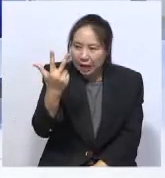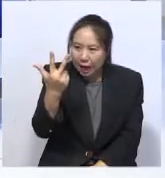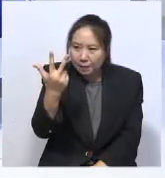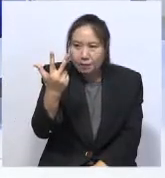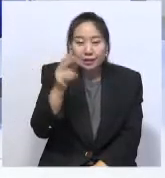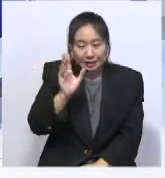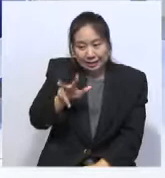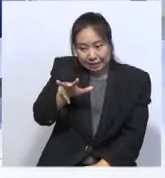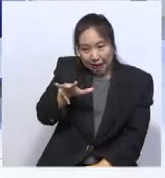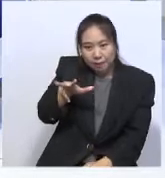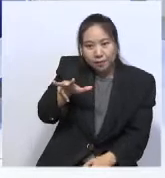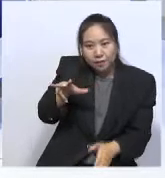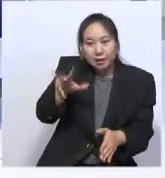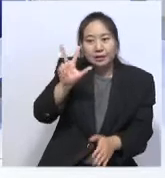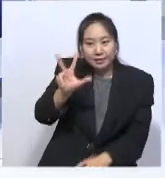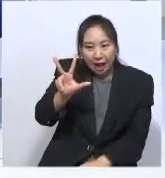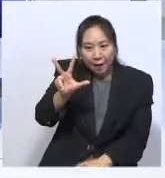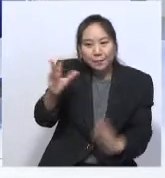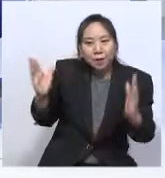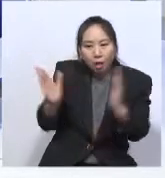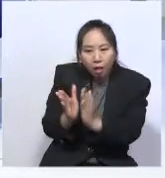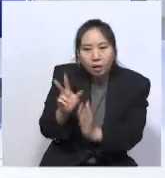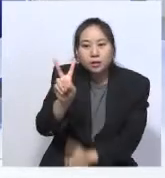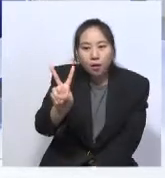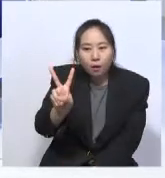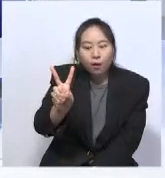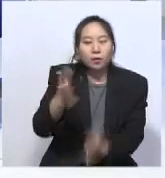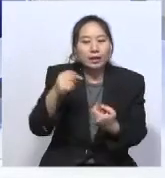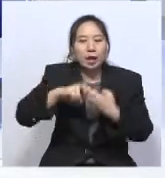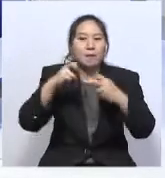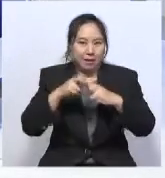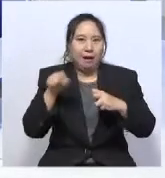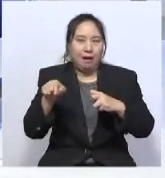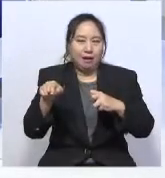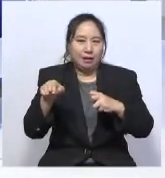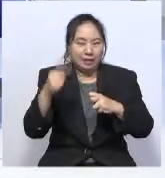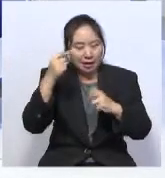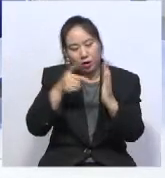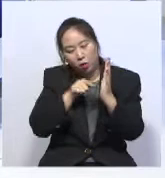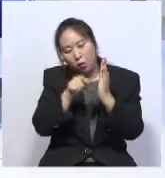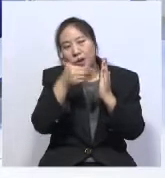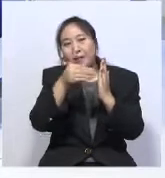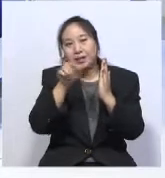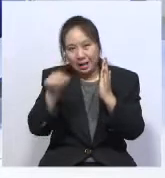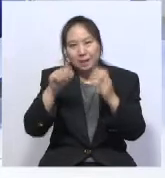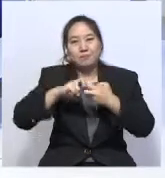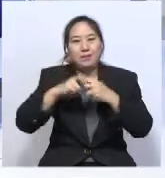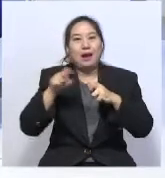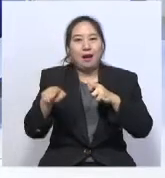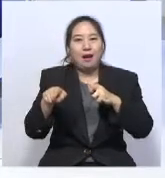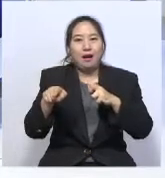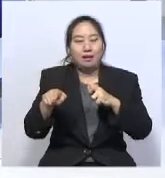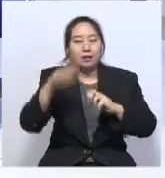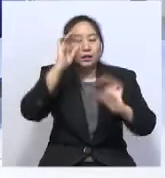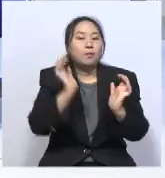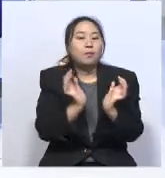ถูกบีบเข้ามาเหลือ2เลนจุดนี้น่าจะเป็นปัญหาที่สุดสำหรับการเดินทางออกไปภาคอีสานของประชาชนนะครับซึ่งตำรว